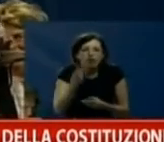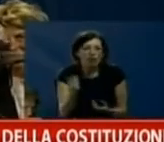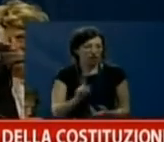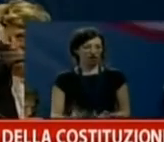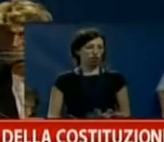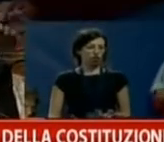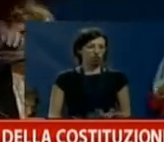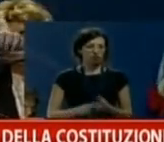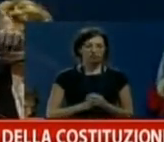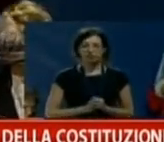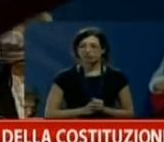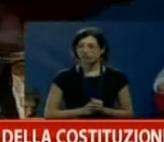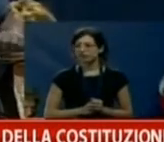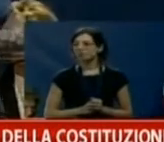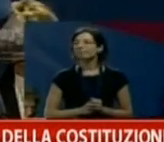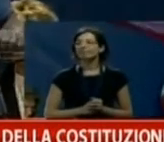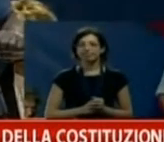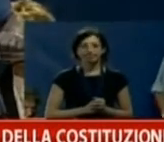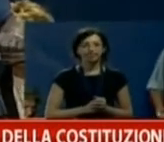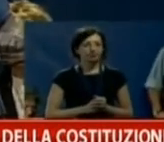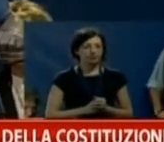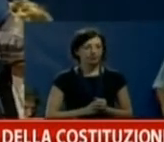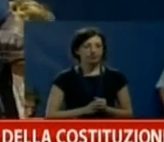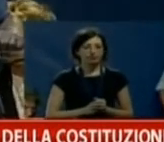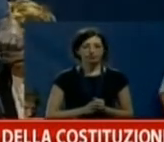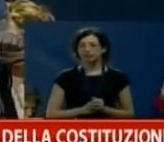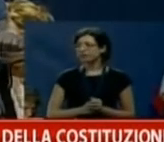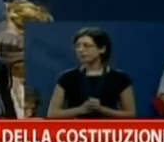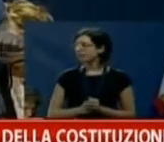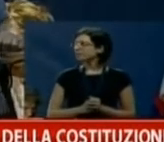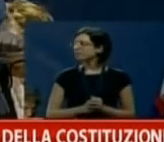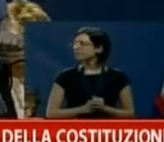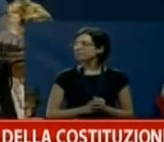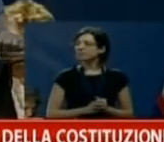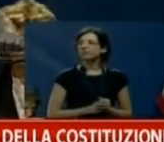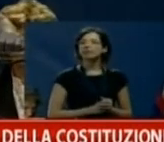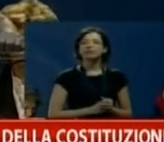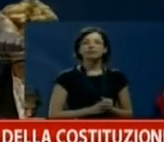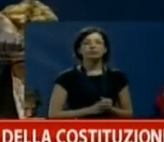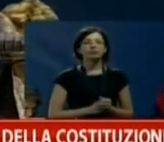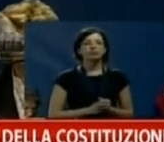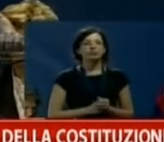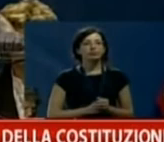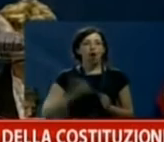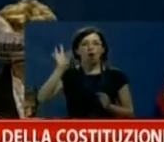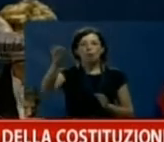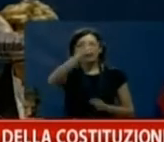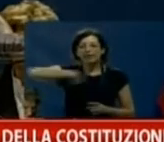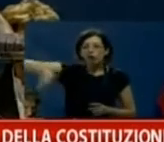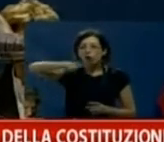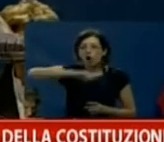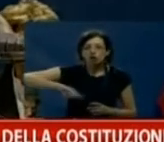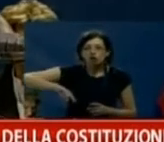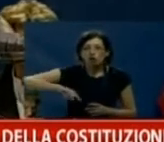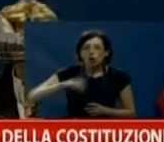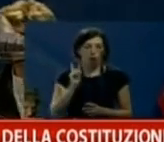sta facendo un'operazione assai più ambiziosa e difficile della creazione dei partitini.